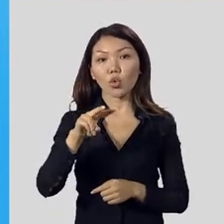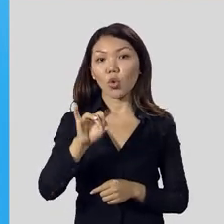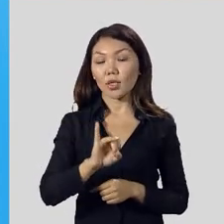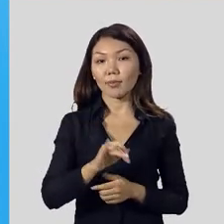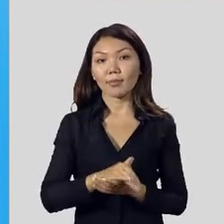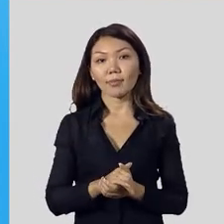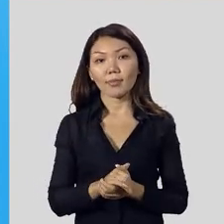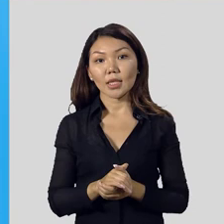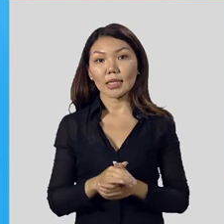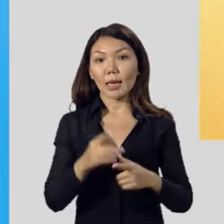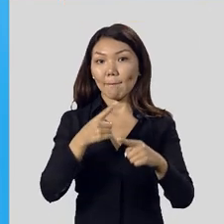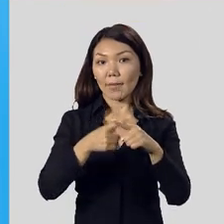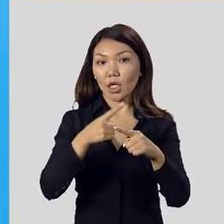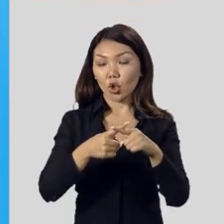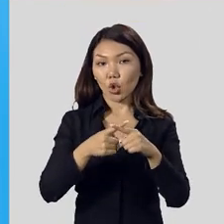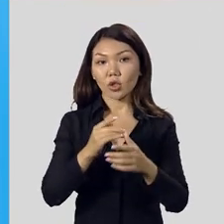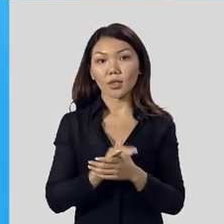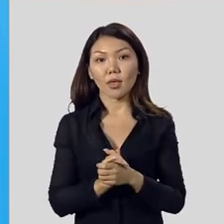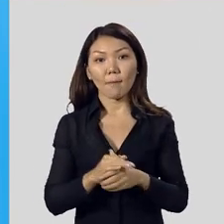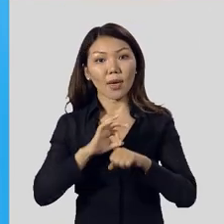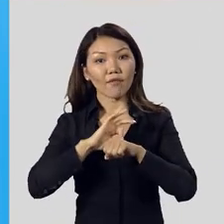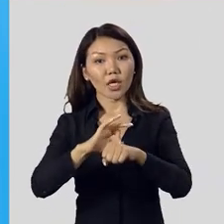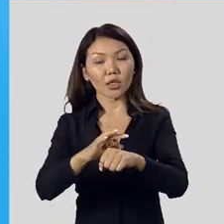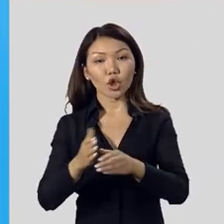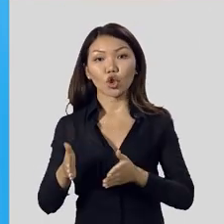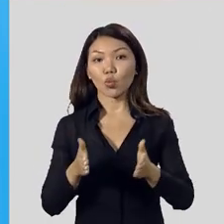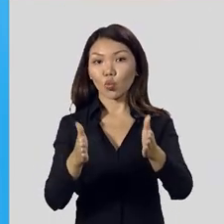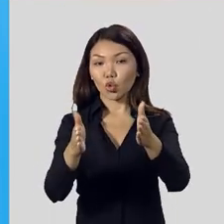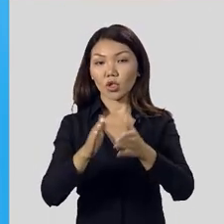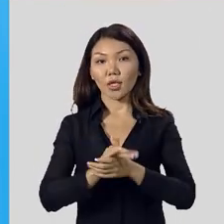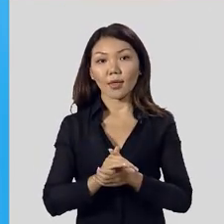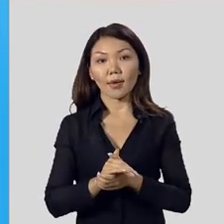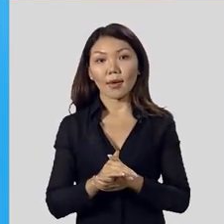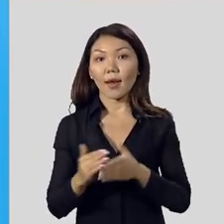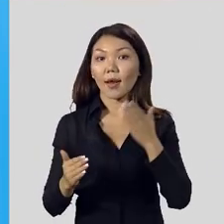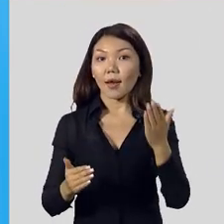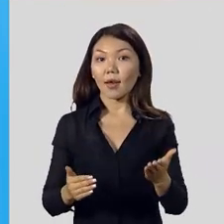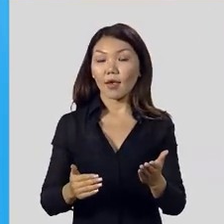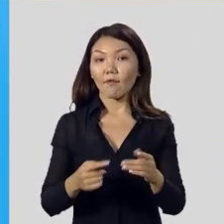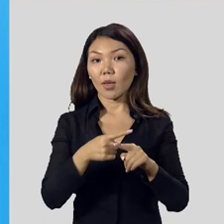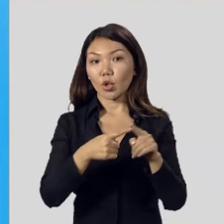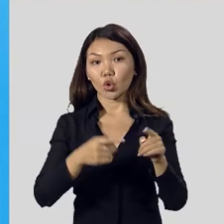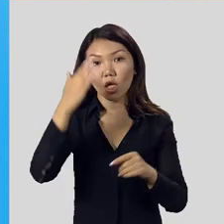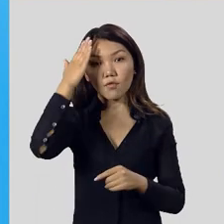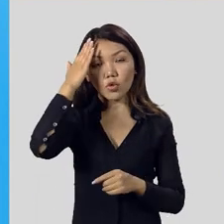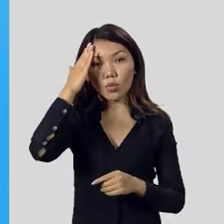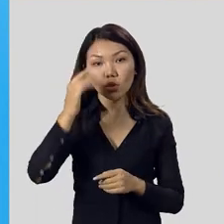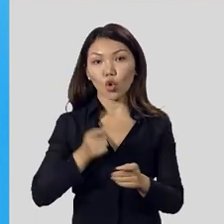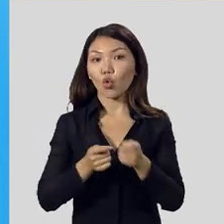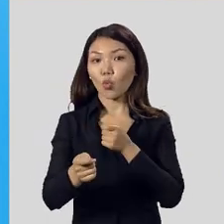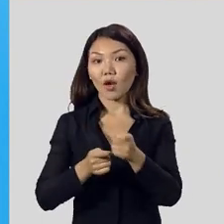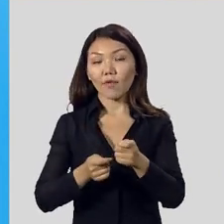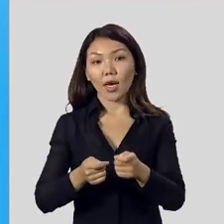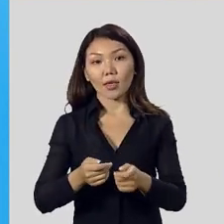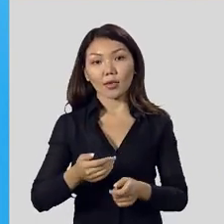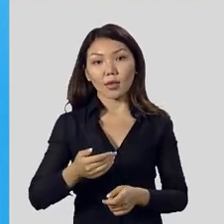Из-за перекреста проводящих путей левое полушарие головного мозга управляет